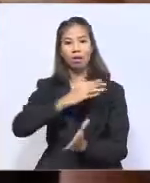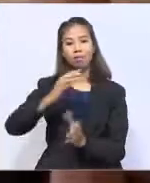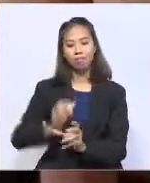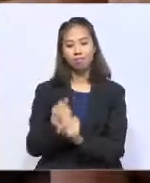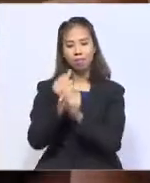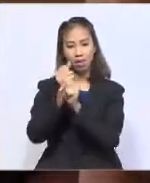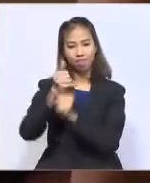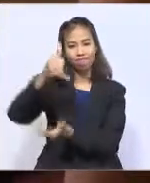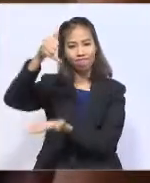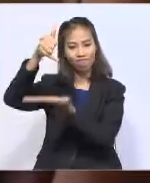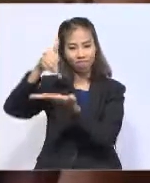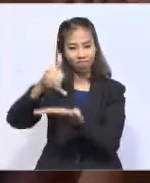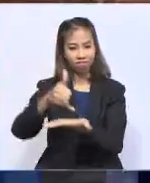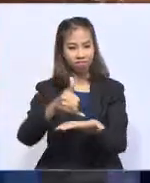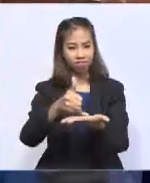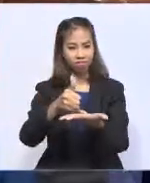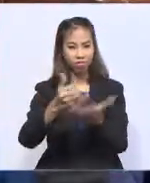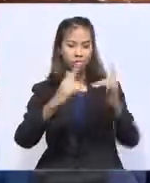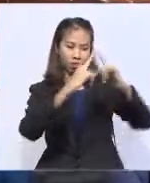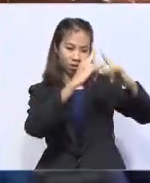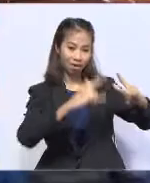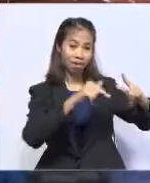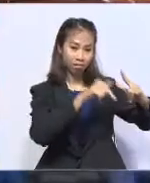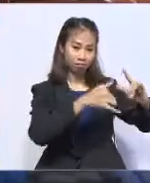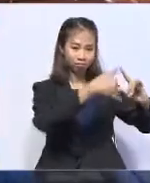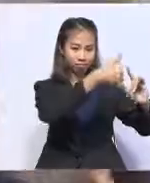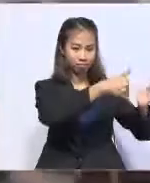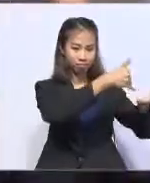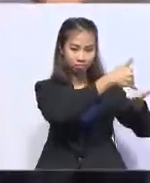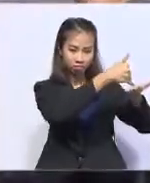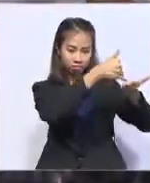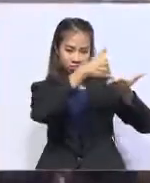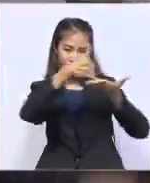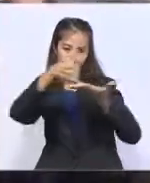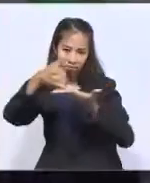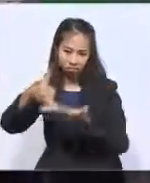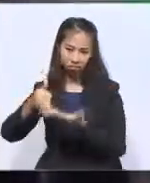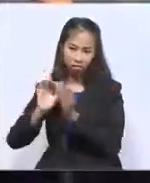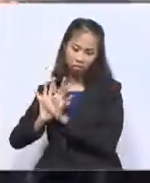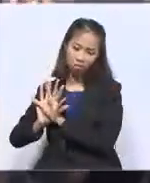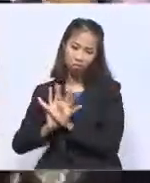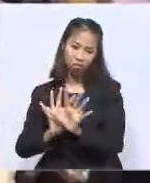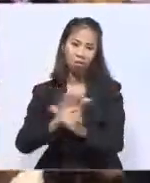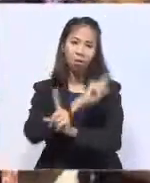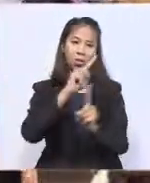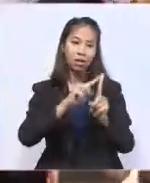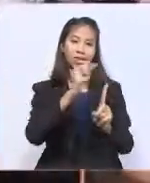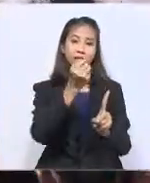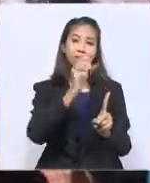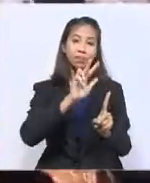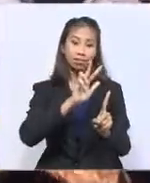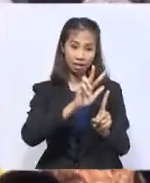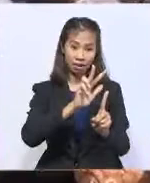พระพุทธรูปศักดิ์สิทธิ์คู่บ้านคู่เมืองออกจากศาลาพระพลาหลังจากที่ได้อัญเชิญลงมาจากพระอุโบสถเมื่อวันที่13เมษาย